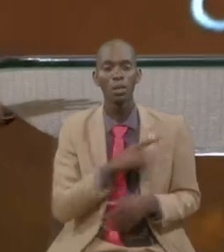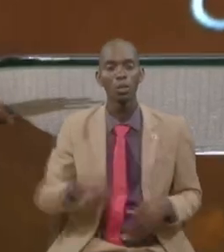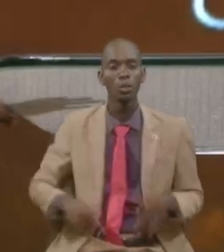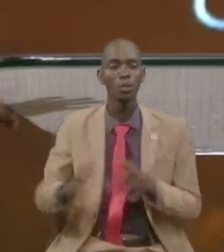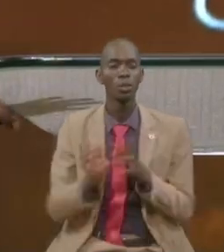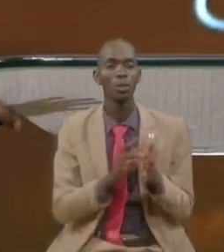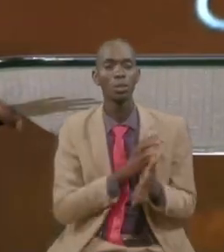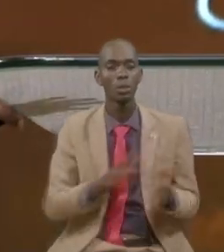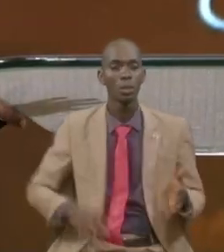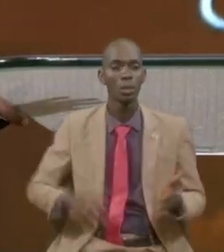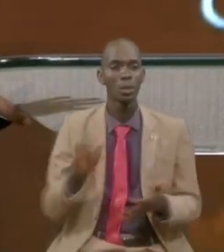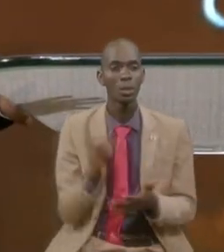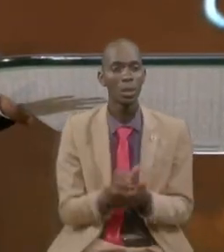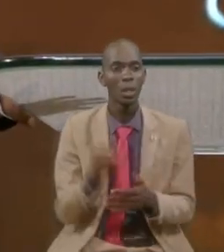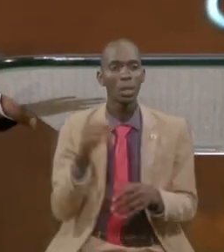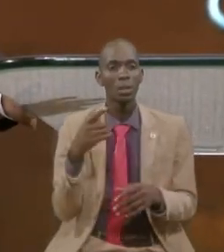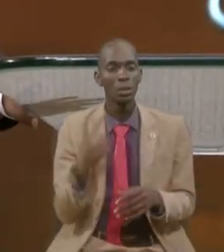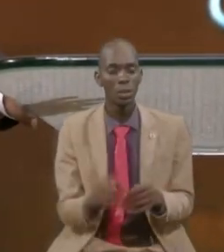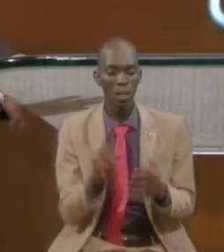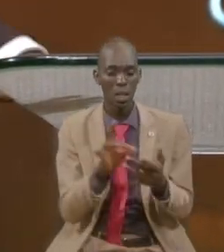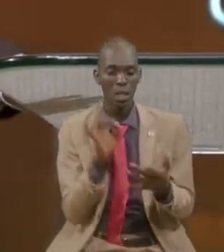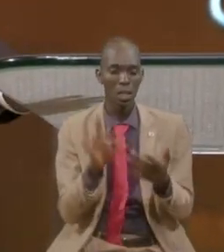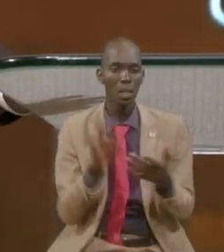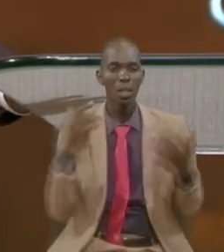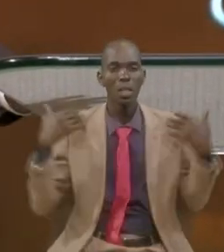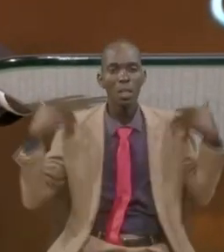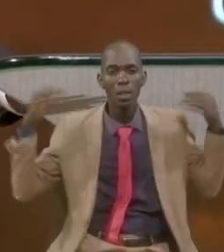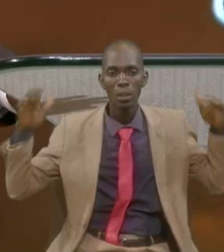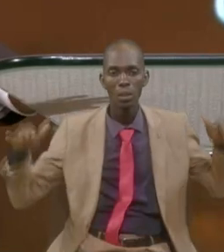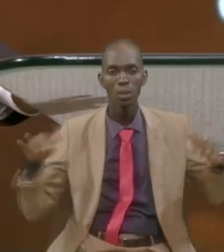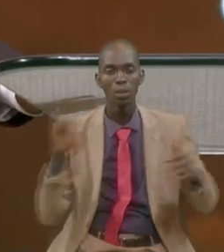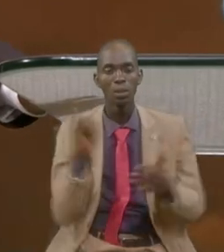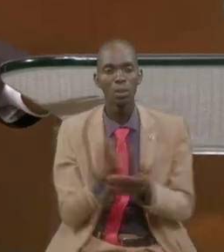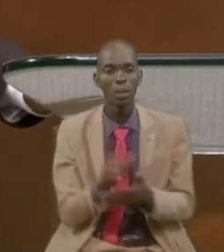Jésus-Christ et devant les anges élus,